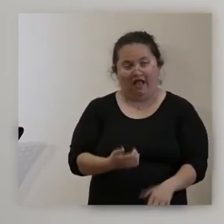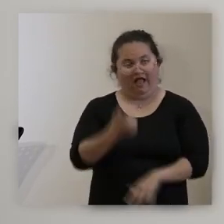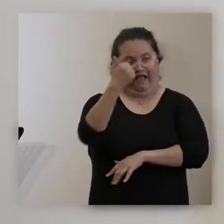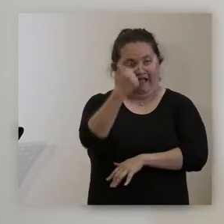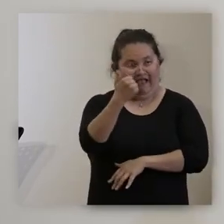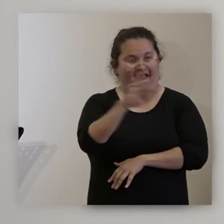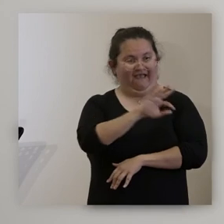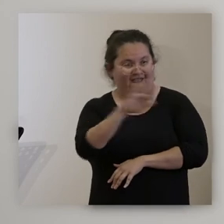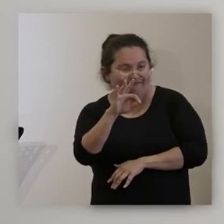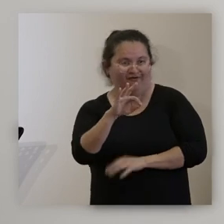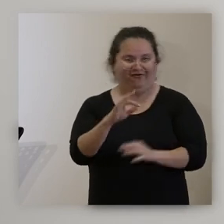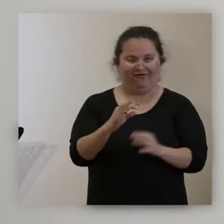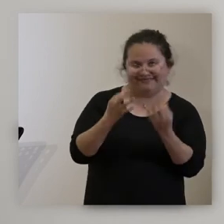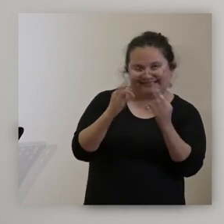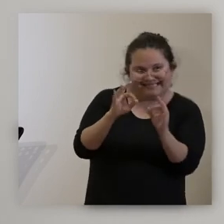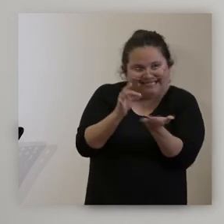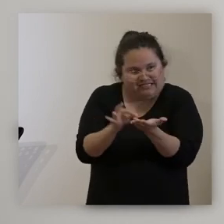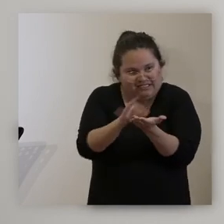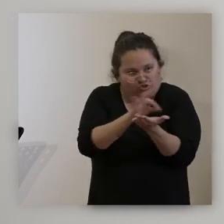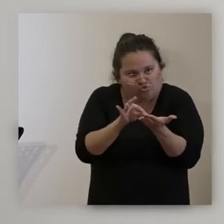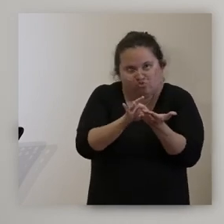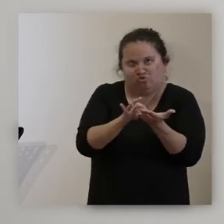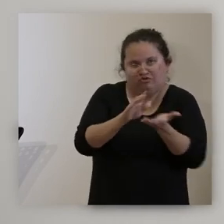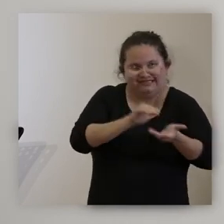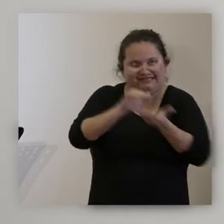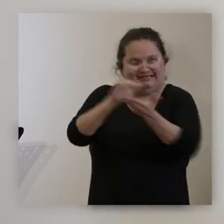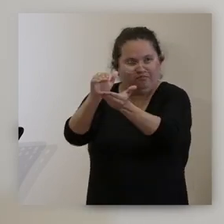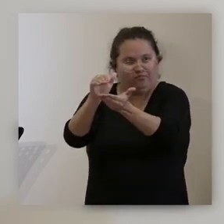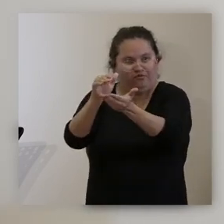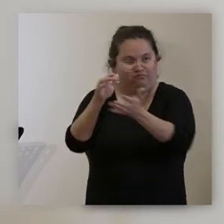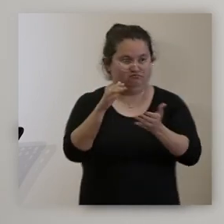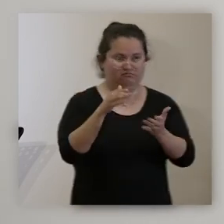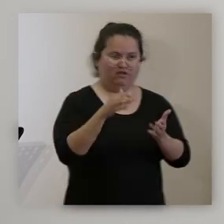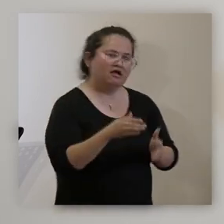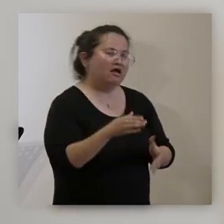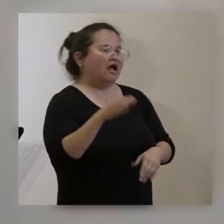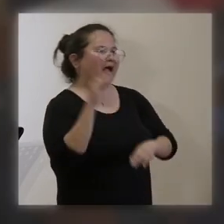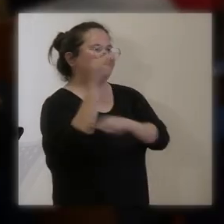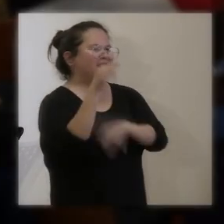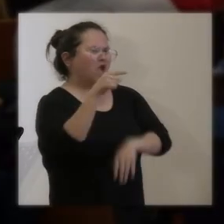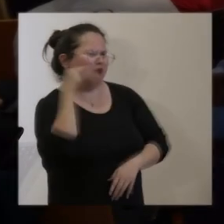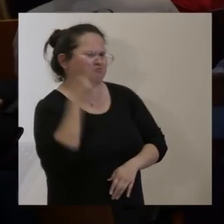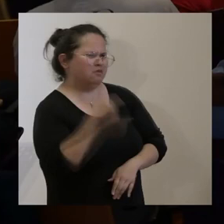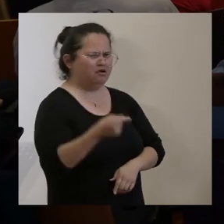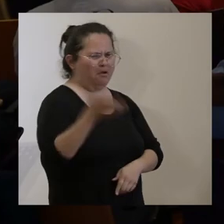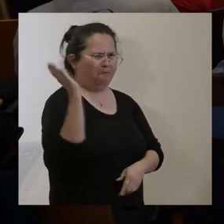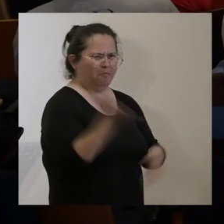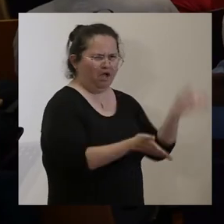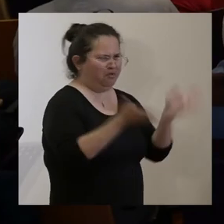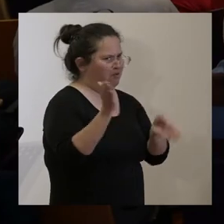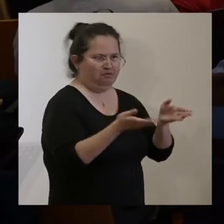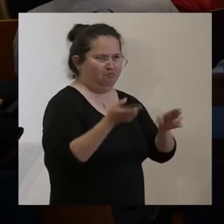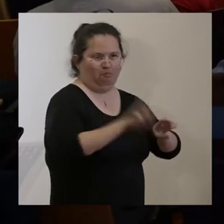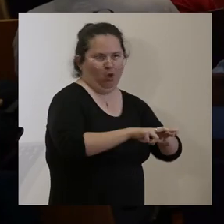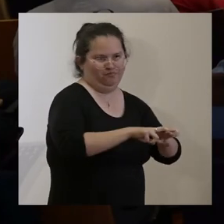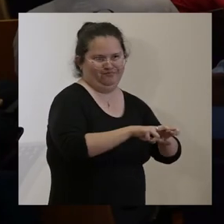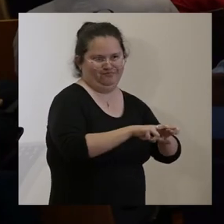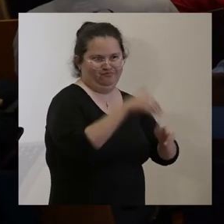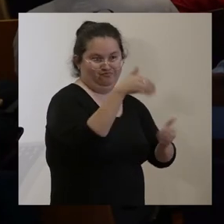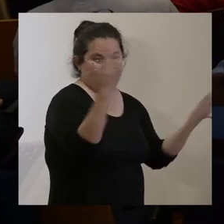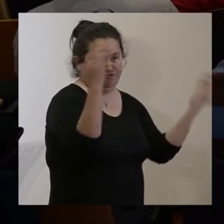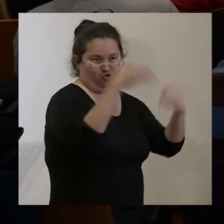tombé. »'est cette nuit-là qu'Andrinette fut tuée sous les coups de son maître. Si de nombreux cas de morts occasionnés